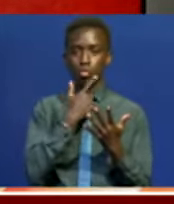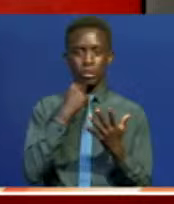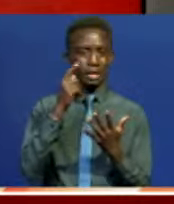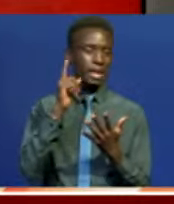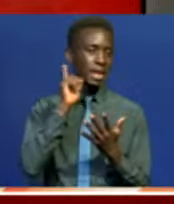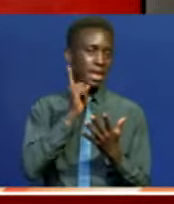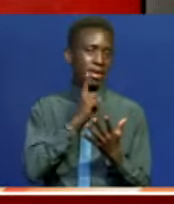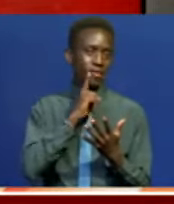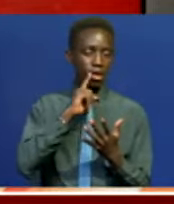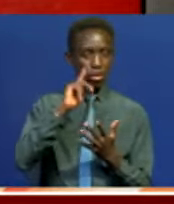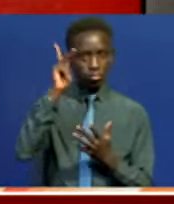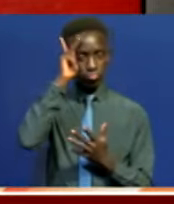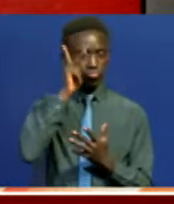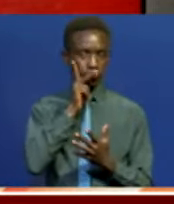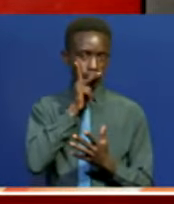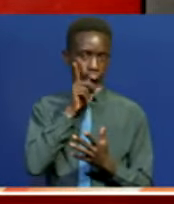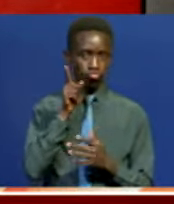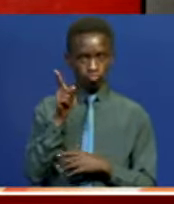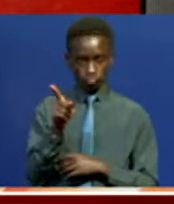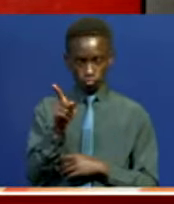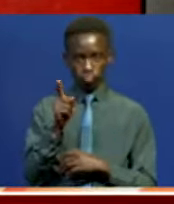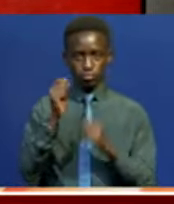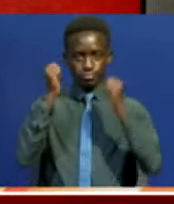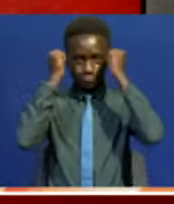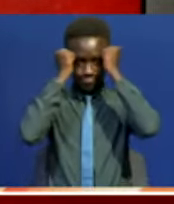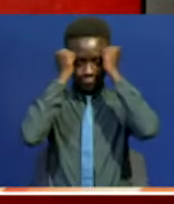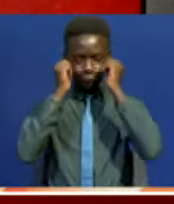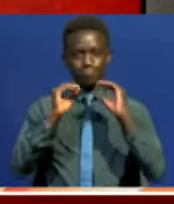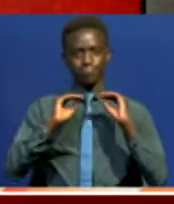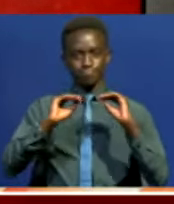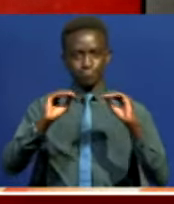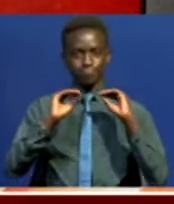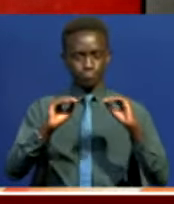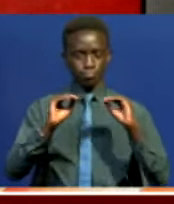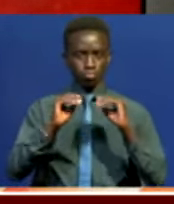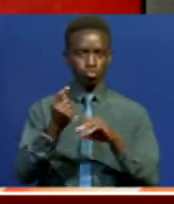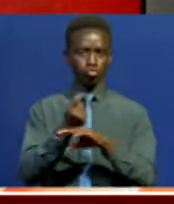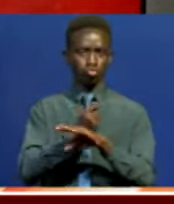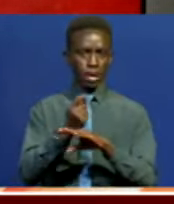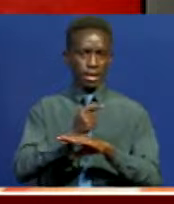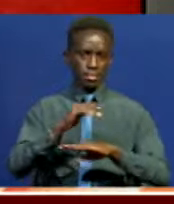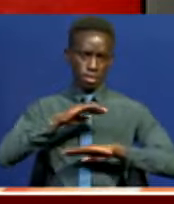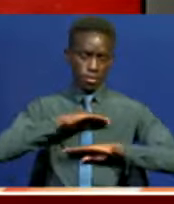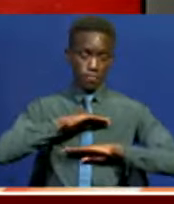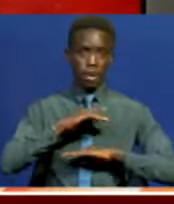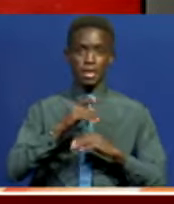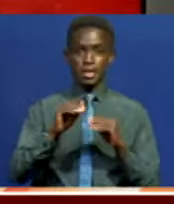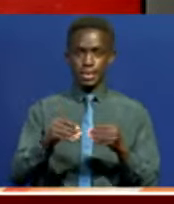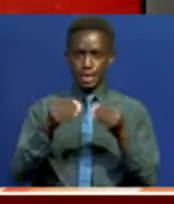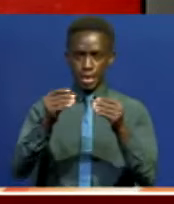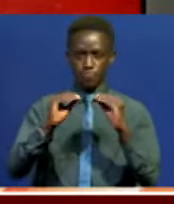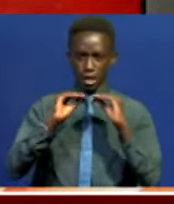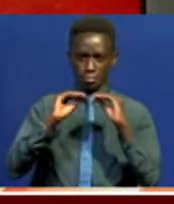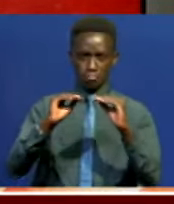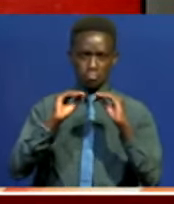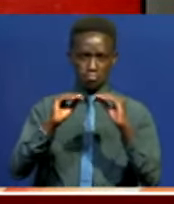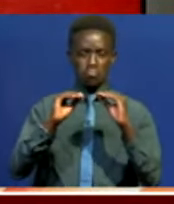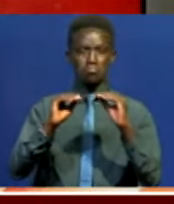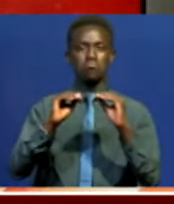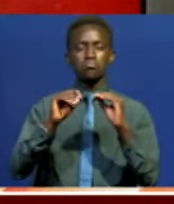mikakati kabambe ya kuhakikisha wanafunzi hao wanapata ujuzi wa kutosha na kozi za kuwawezesha kujitegemea